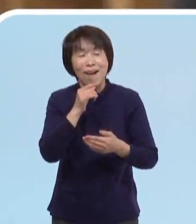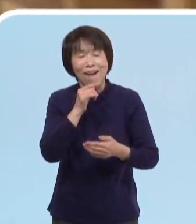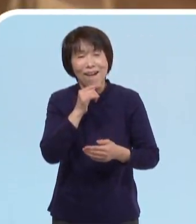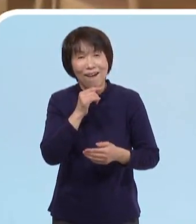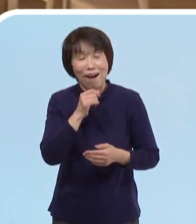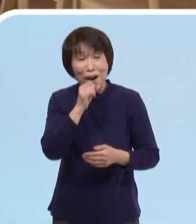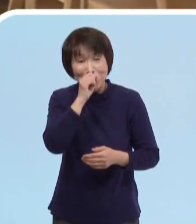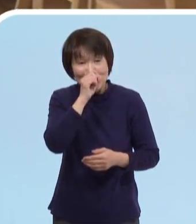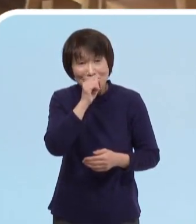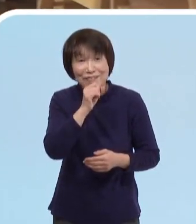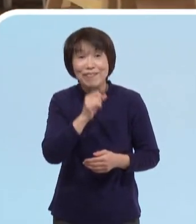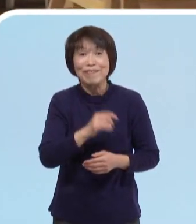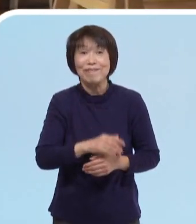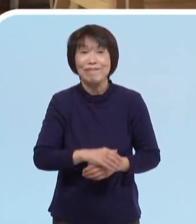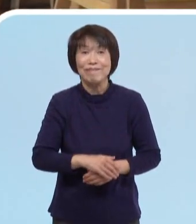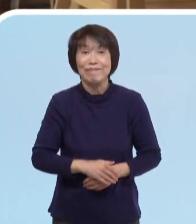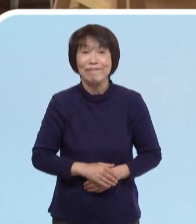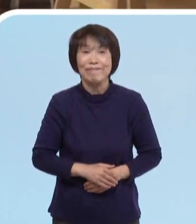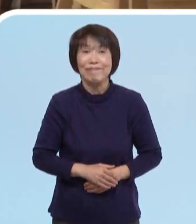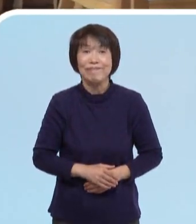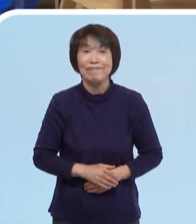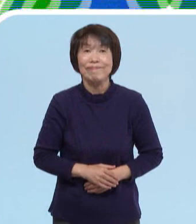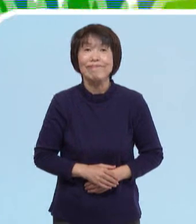堪能できる玉手箱ですよこれは。